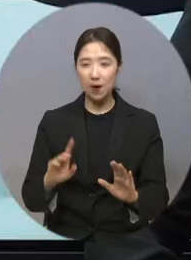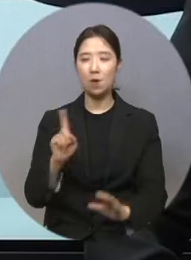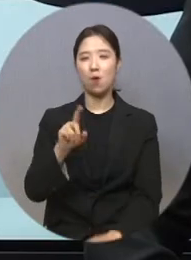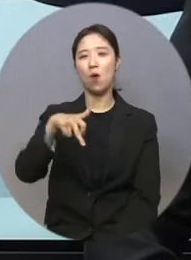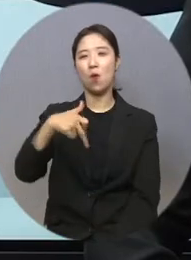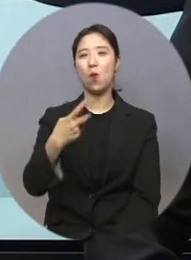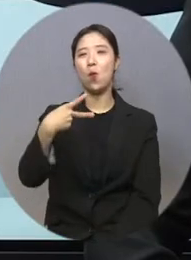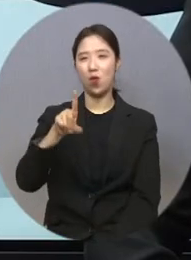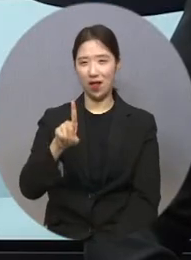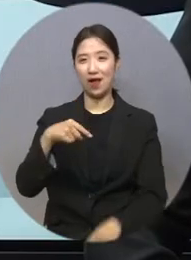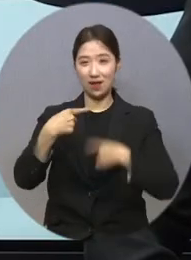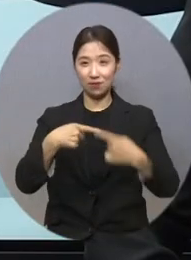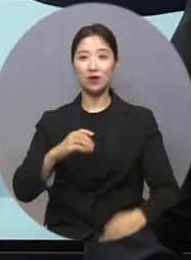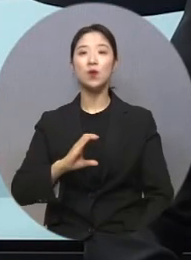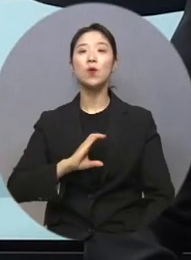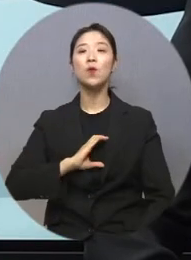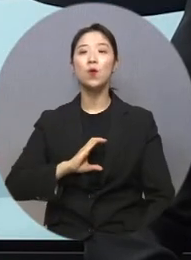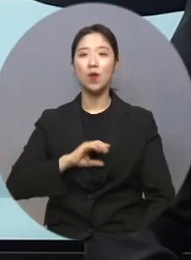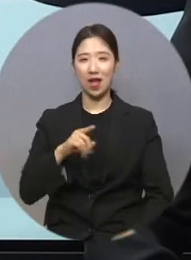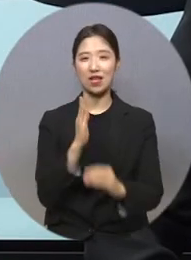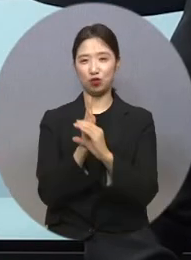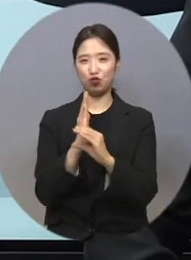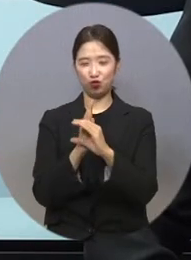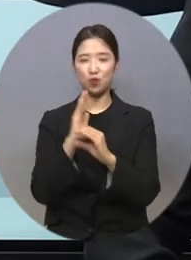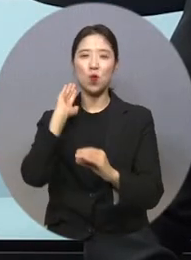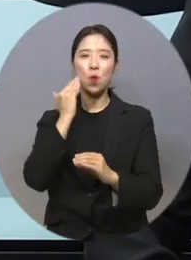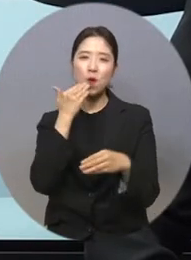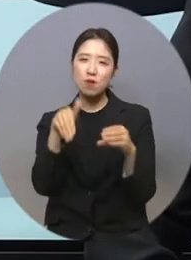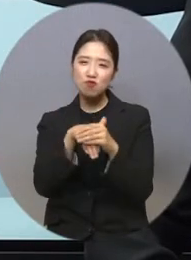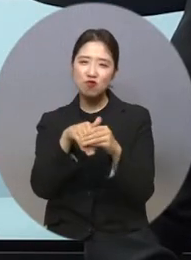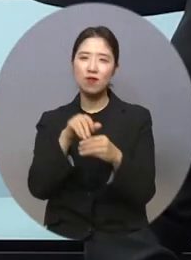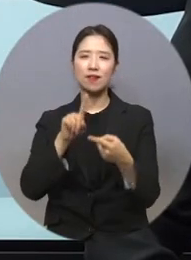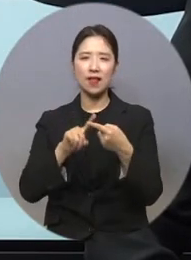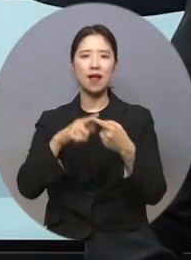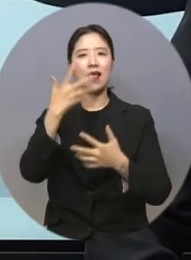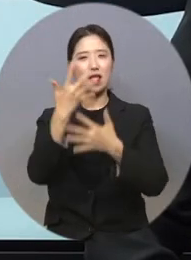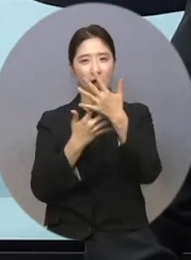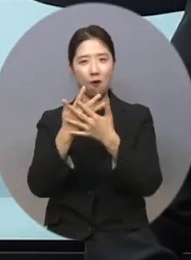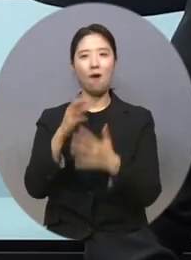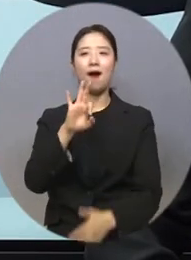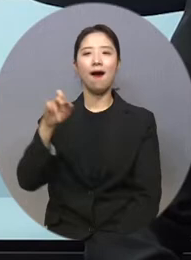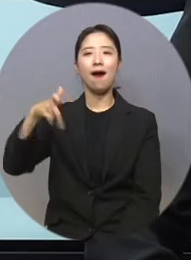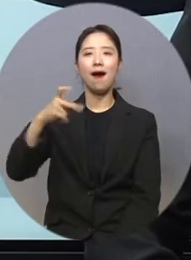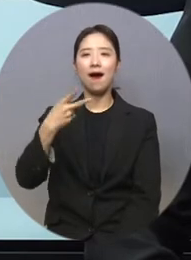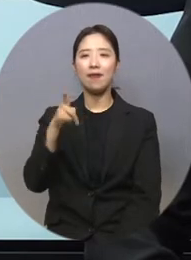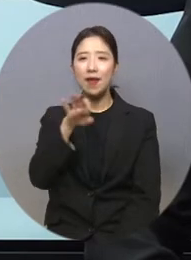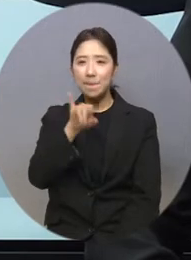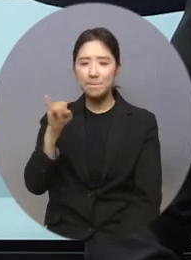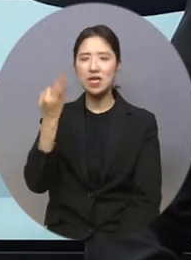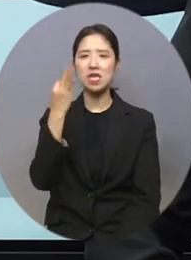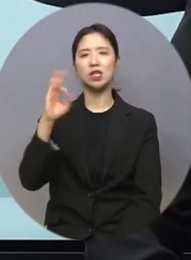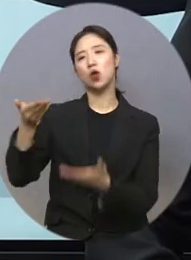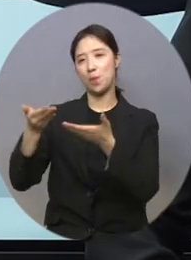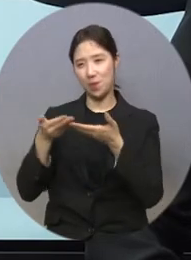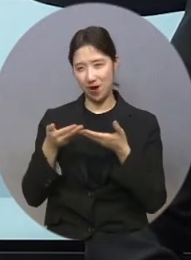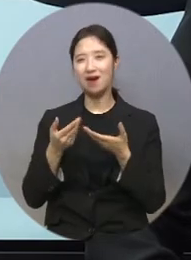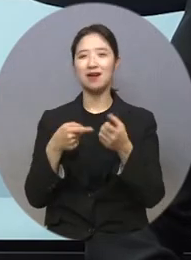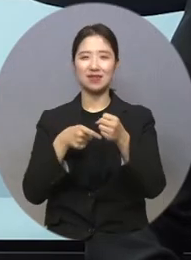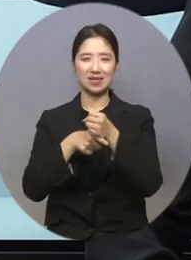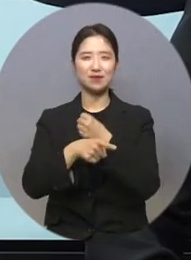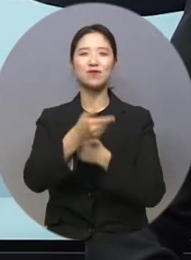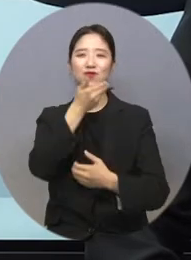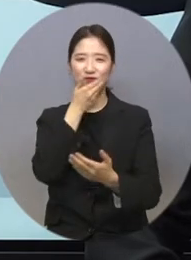중심으로 해서 우리 농인 문화에 대한 영화가 이제 아카데미에서 인정을 받았다 이렇게 얘기되고 있는 거죠. 코다라고